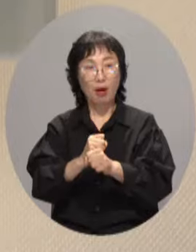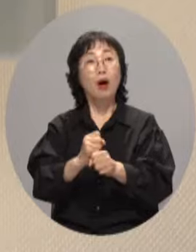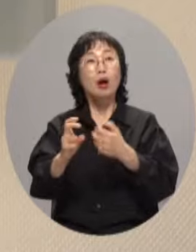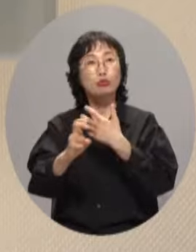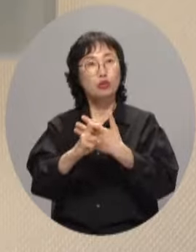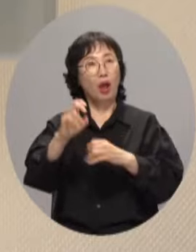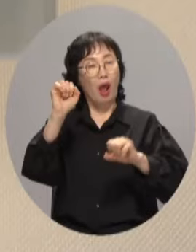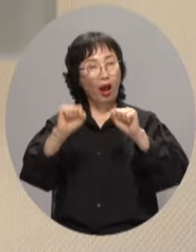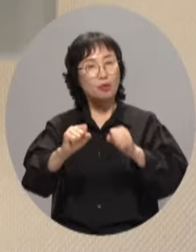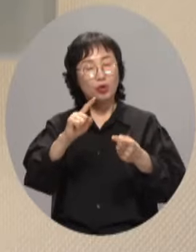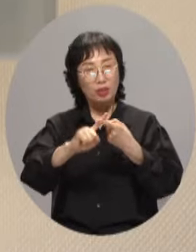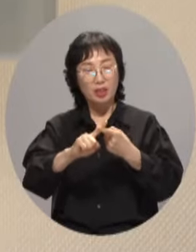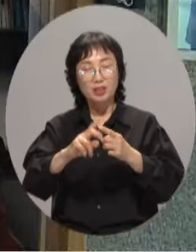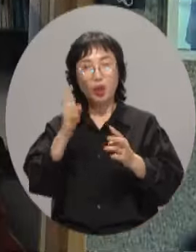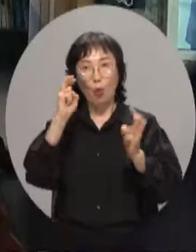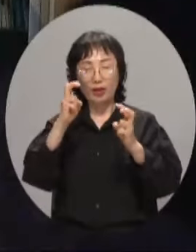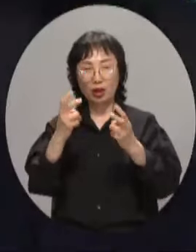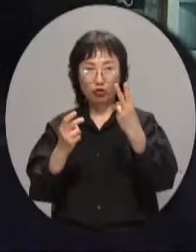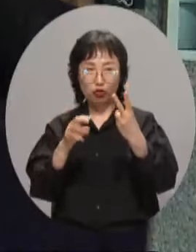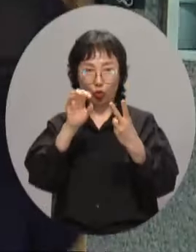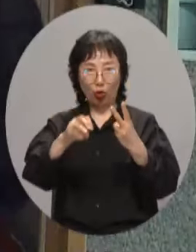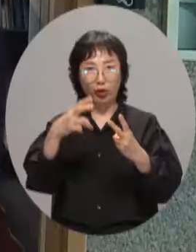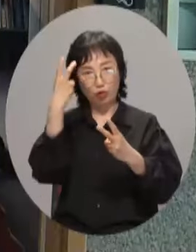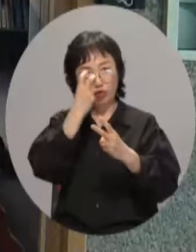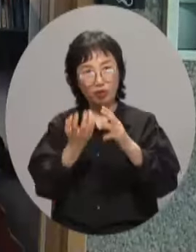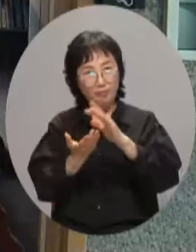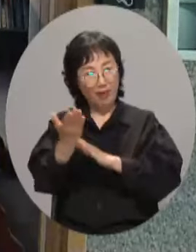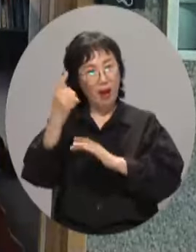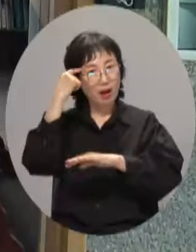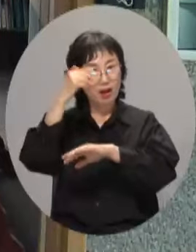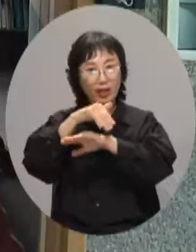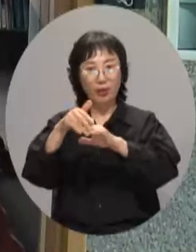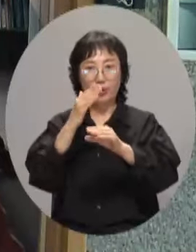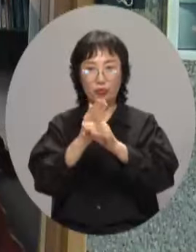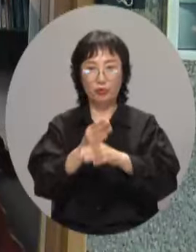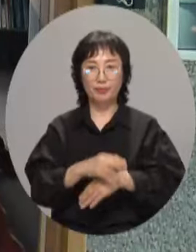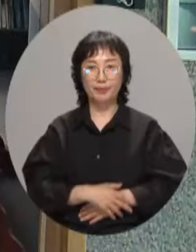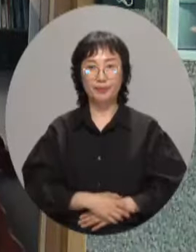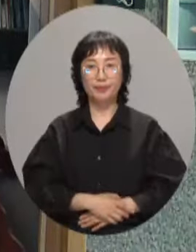부정행위에 가담한 업체 두 곳도 수사를 의뢰할 방침입니다. MBC 뉴스 박혜진입니다.